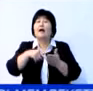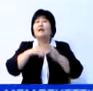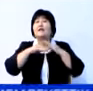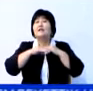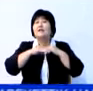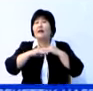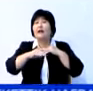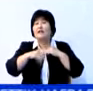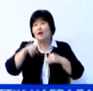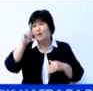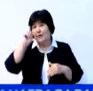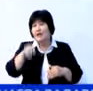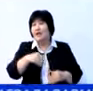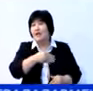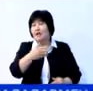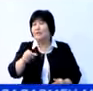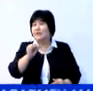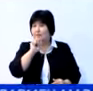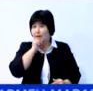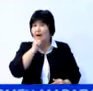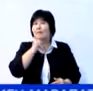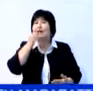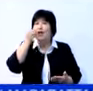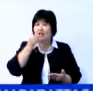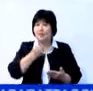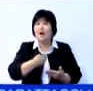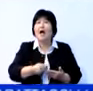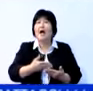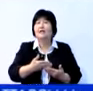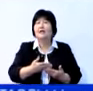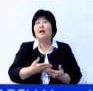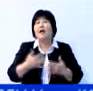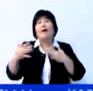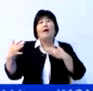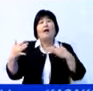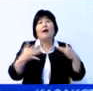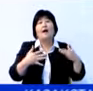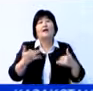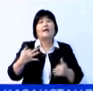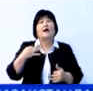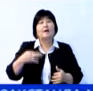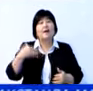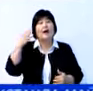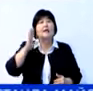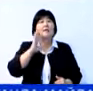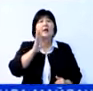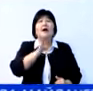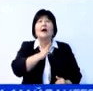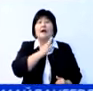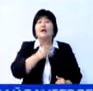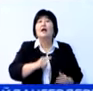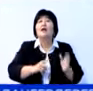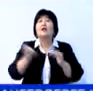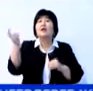даласын, білеміз бе бабалардың бағасын. Қан майдан да бала аңсап анасын, келеді